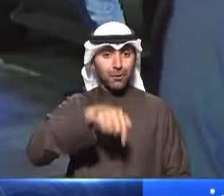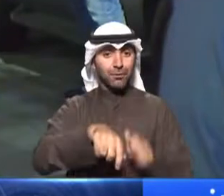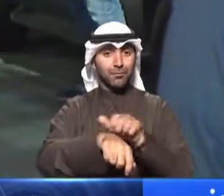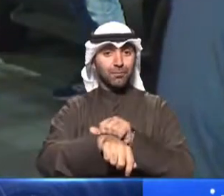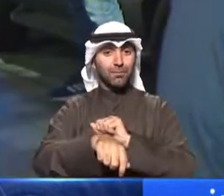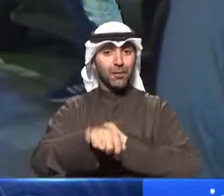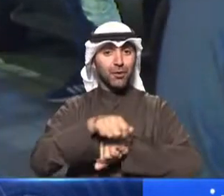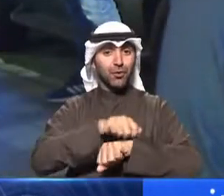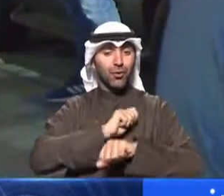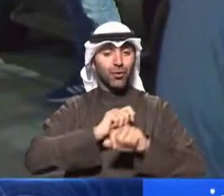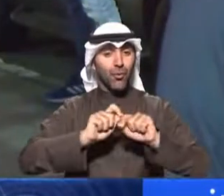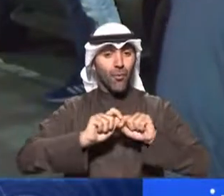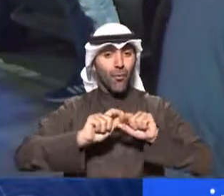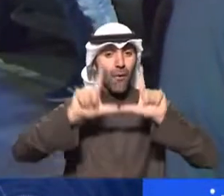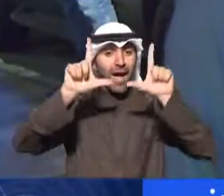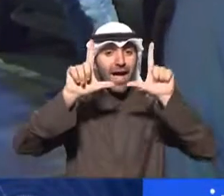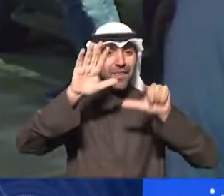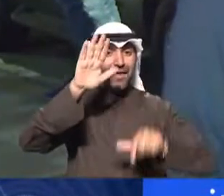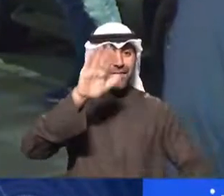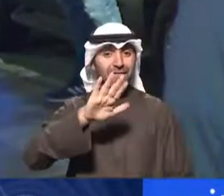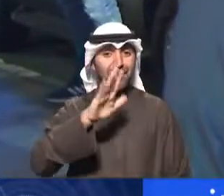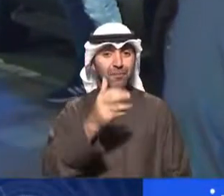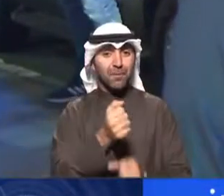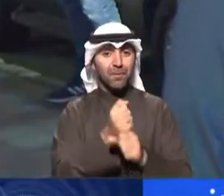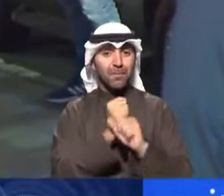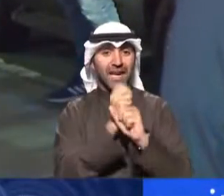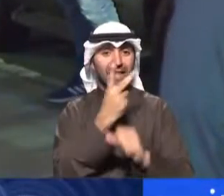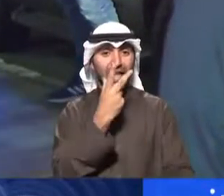حيز التنفيذ في شارع سالم المبارك